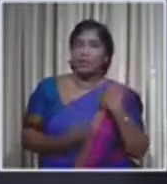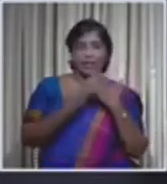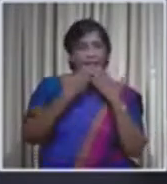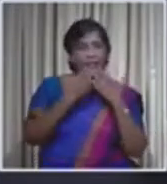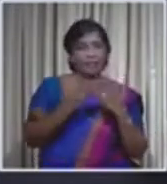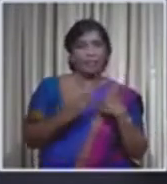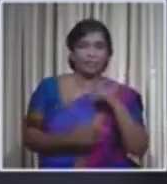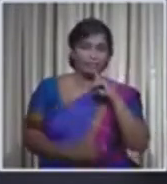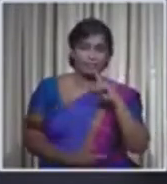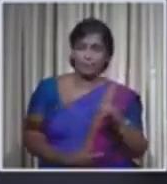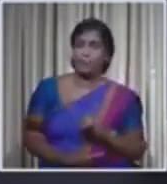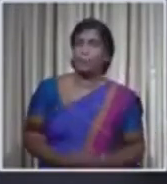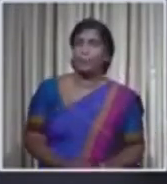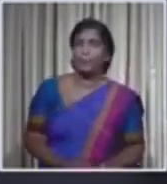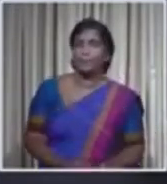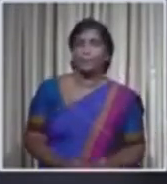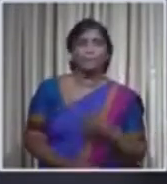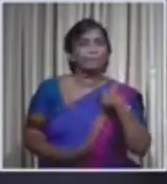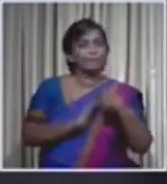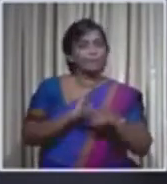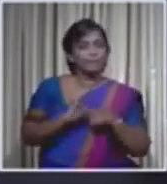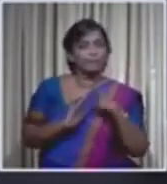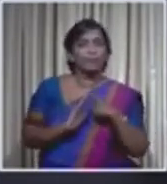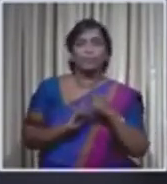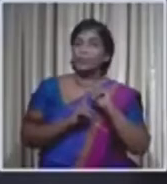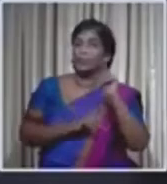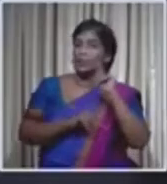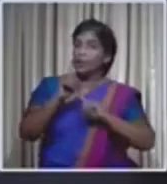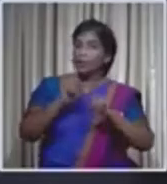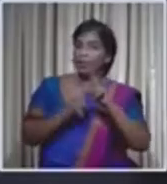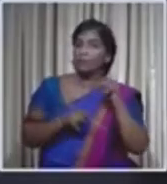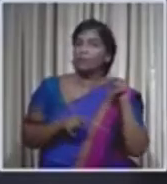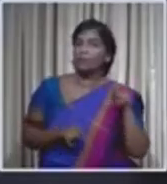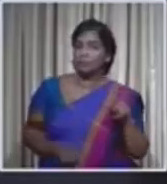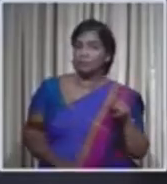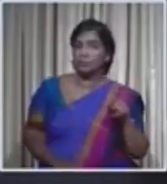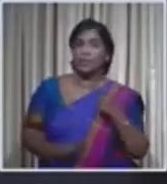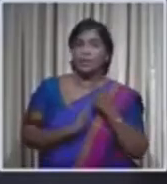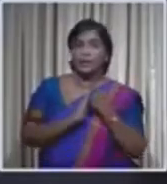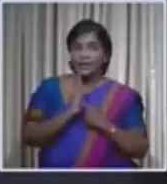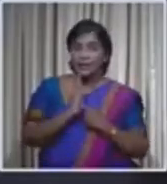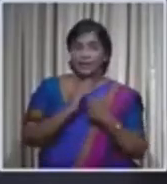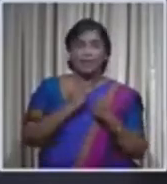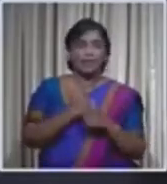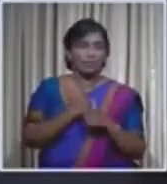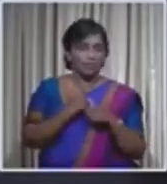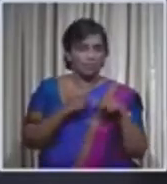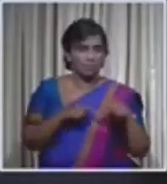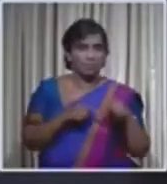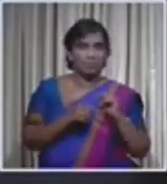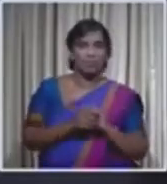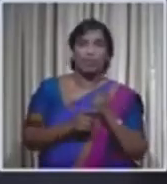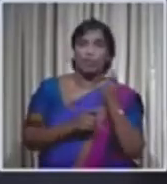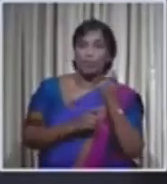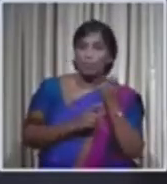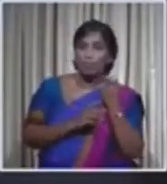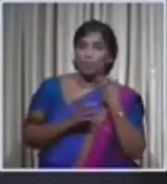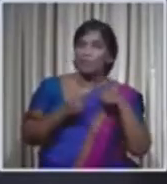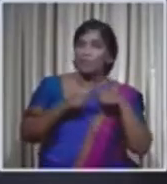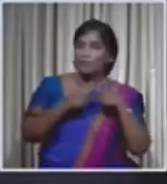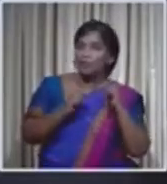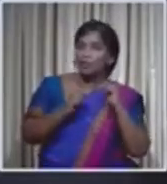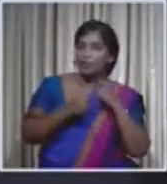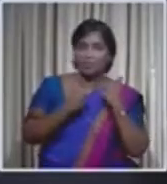ප්‍රශංසා කරන්න ඕනේ මේ රටේ පාර්ලිමේන්තුවට තමයි නීති හදන්නත් තියෙන්නේ මුදල් දව ගන්නත්